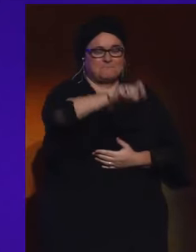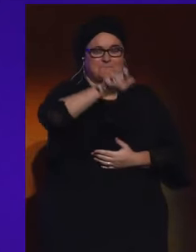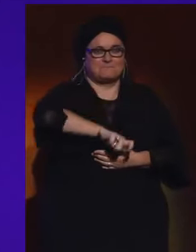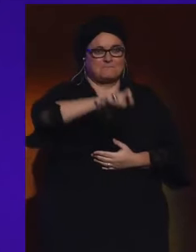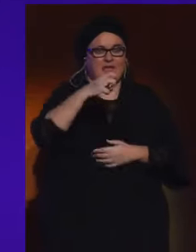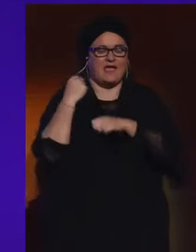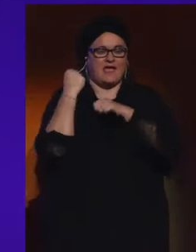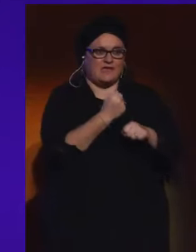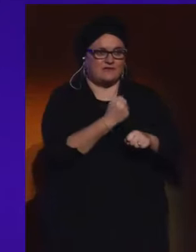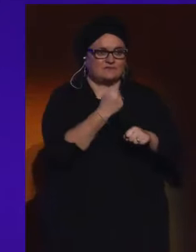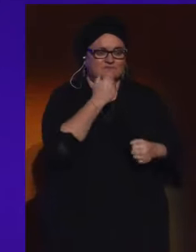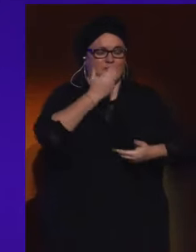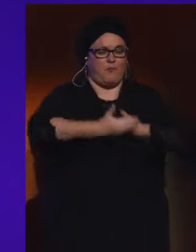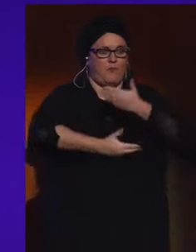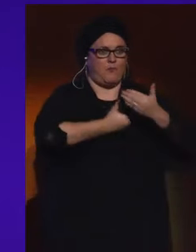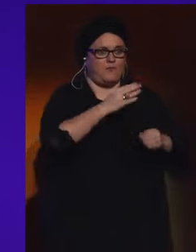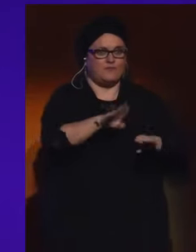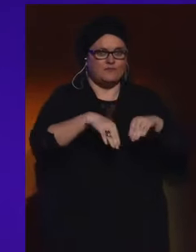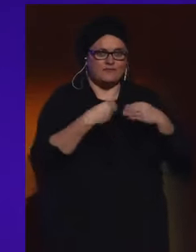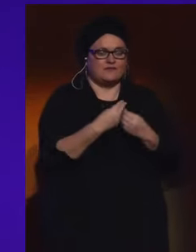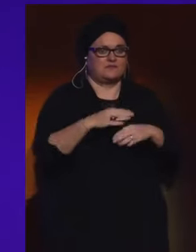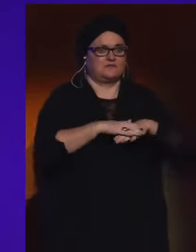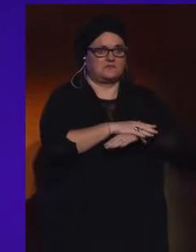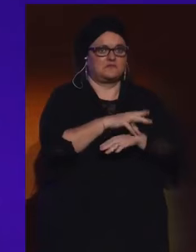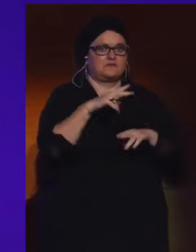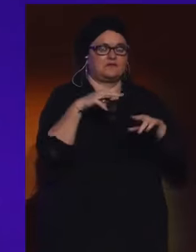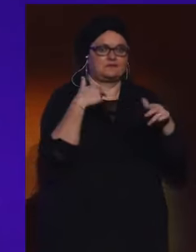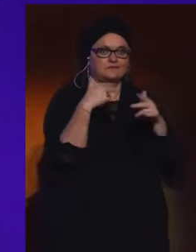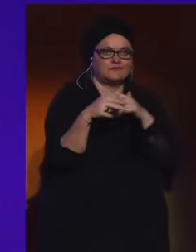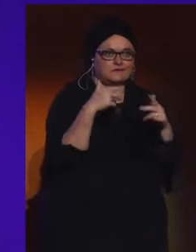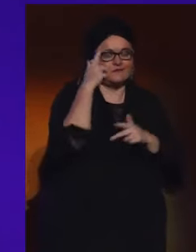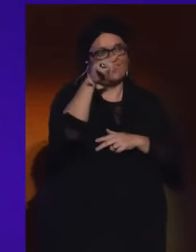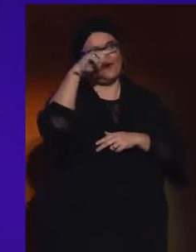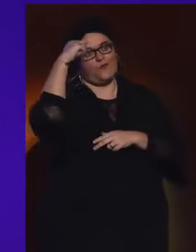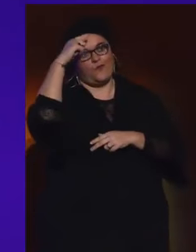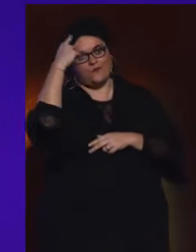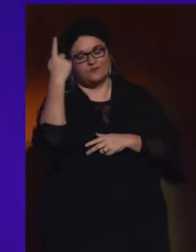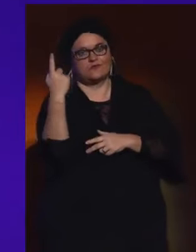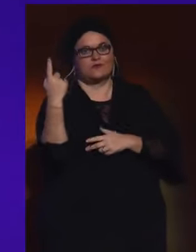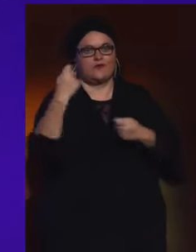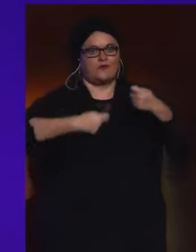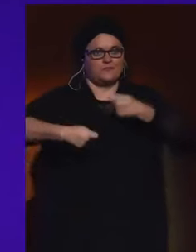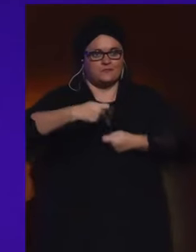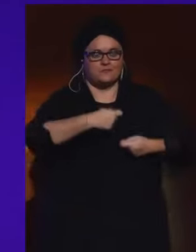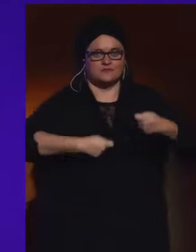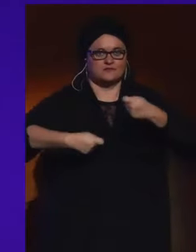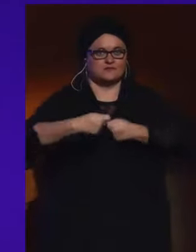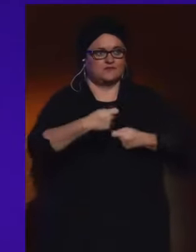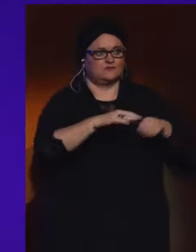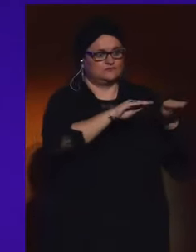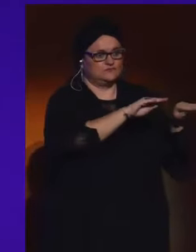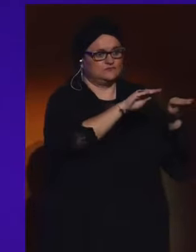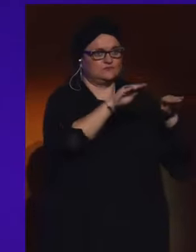dira urtetan, hamarkadetan, herrigintzatik, euskalgintzatik, kulturgintzatik, kooperatibagintzatik,